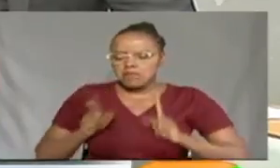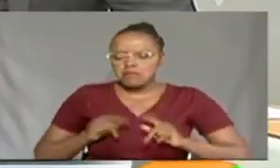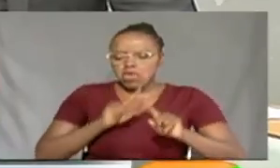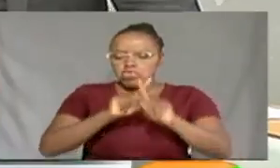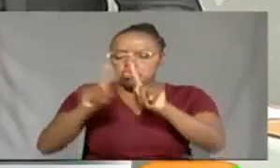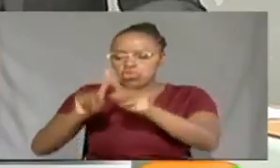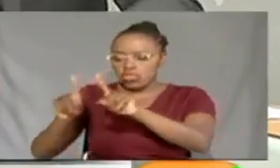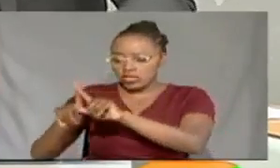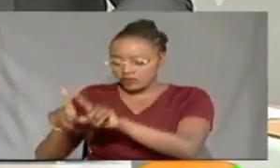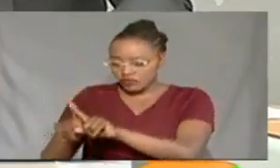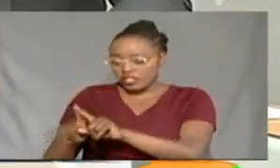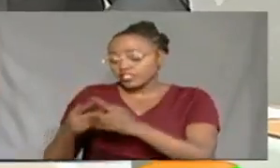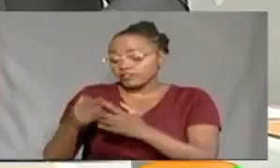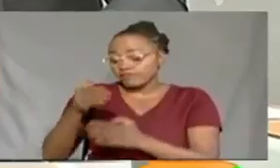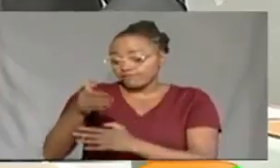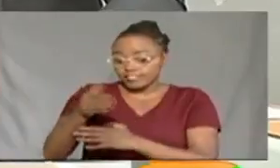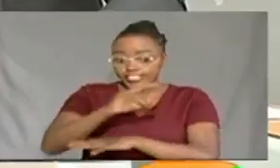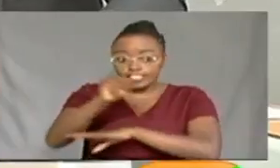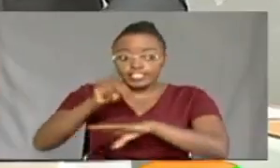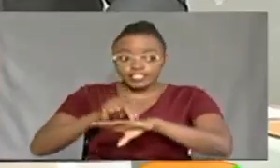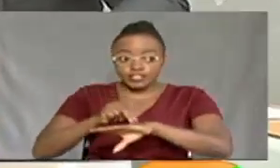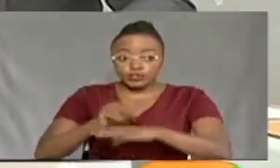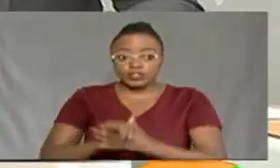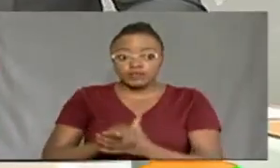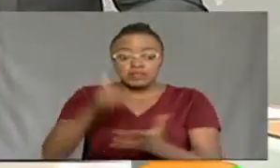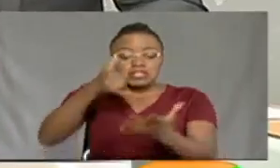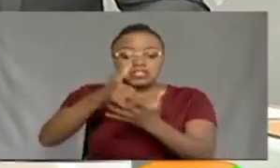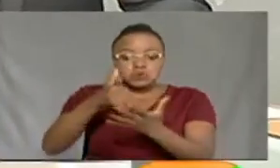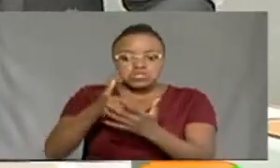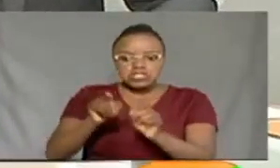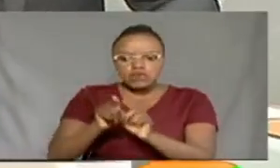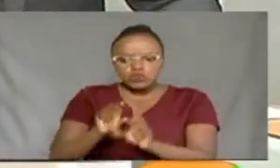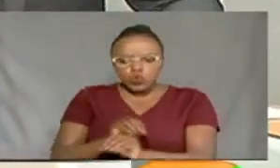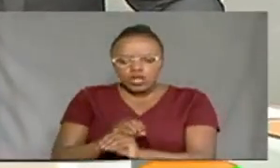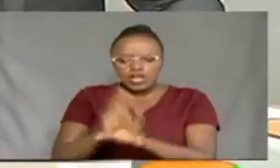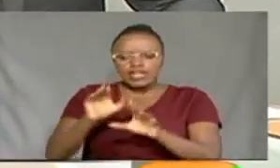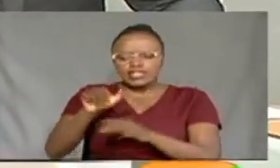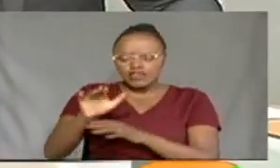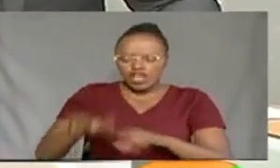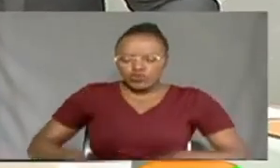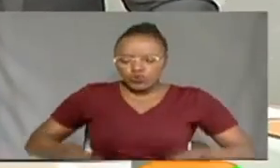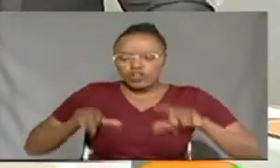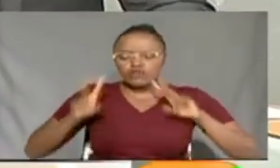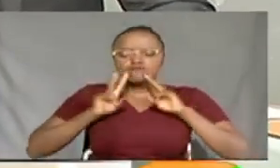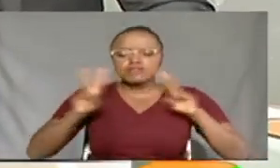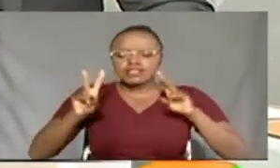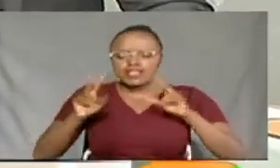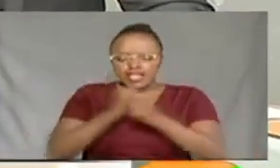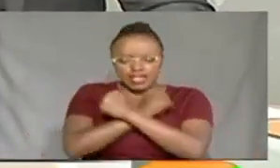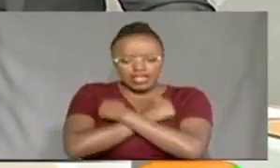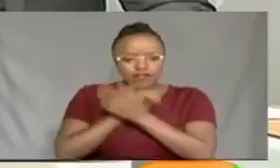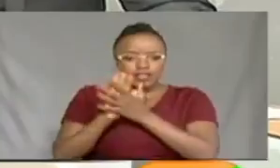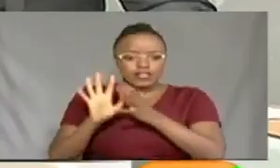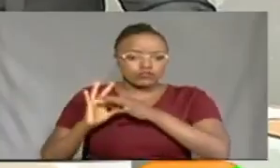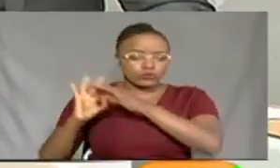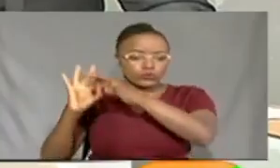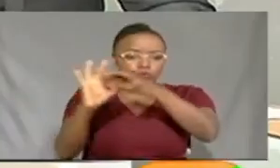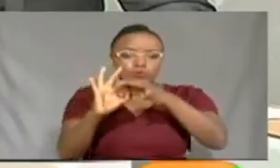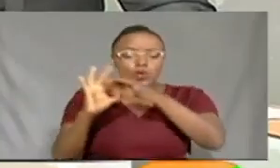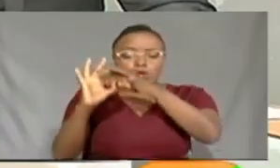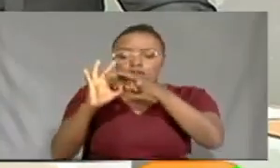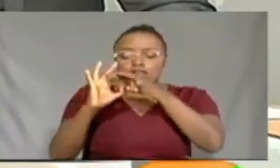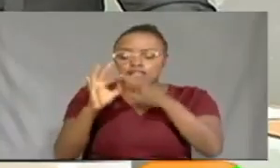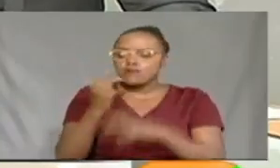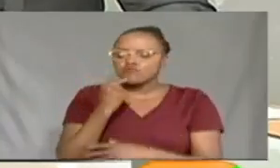kutoka pembe tofauti za taifa hili. Hii ikiwa bayana na msemo wake wa mkae kwa amani, upendo na umoja. Rais